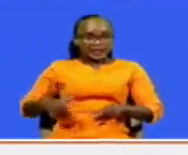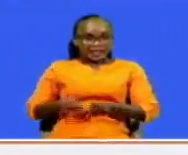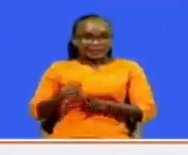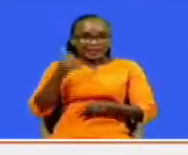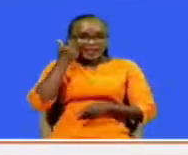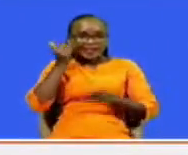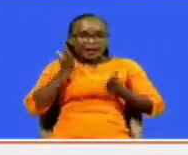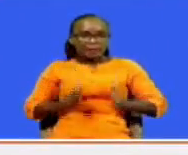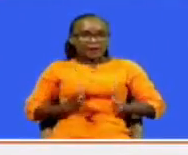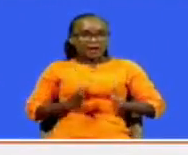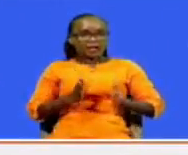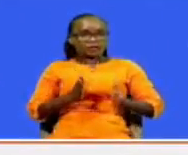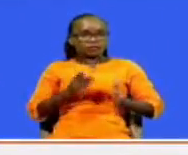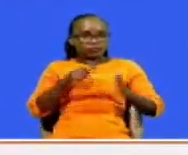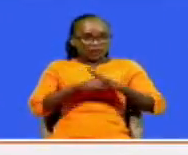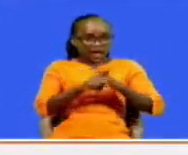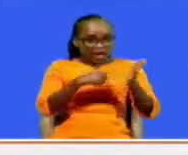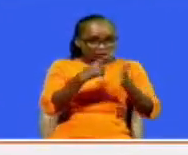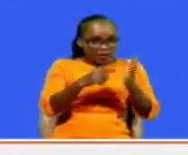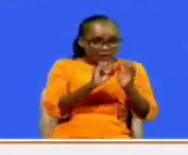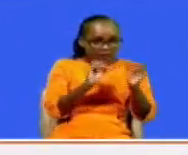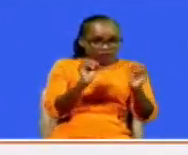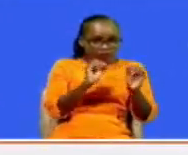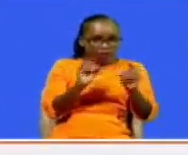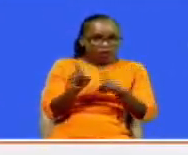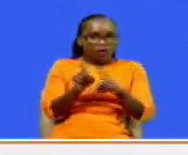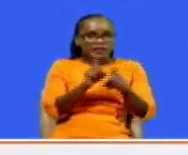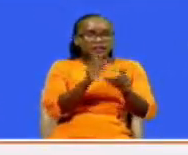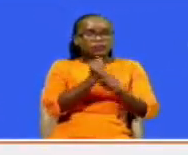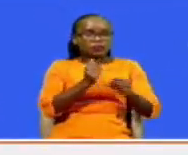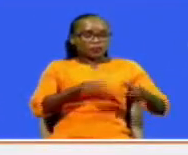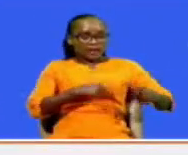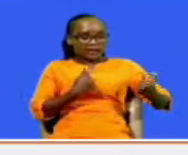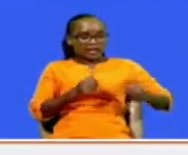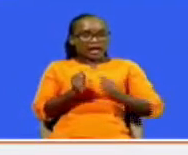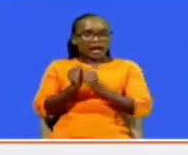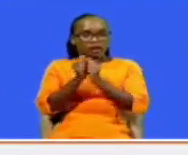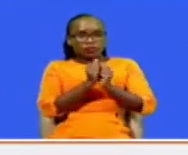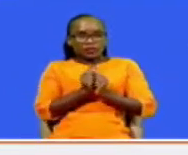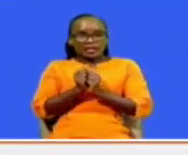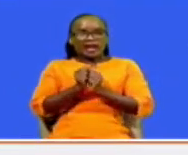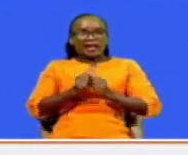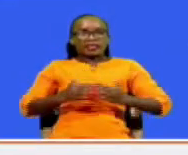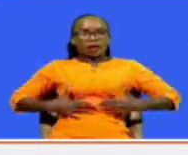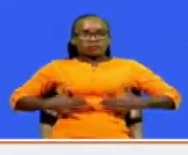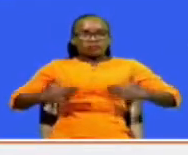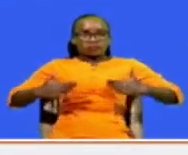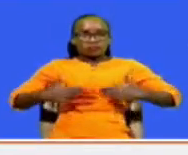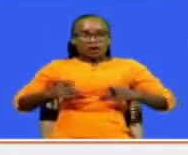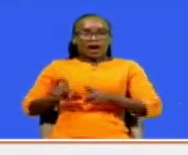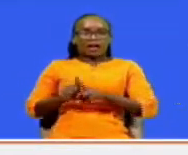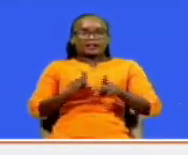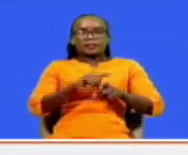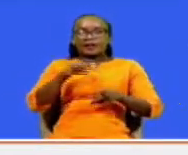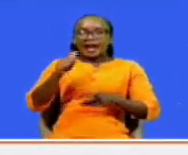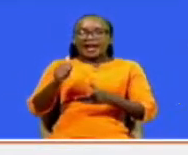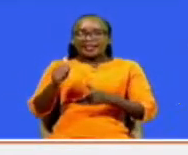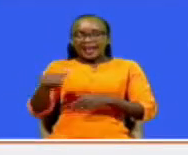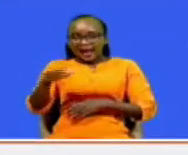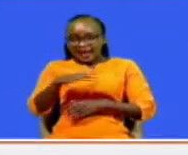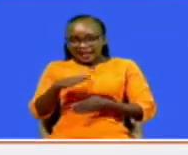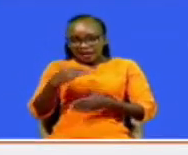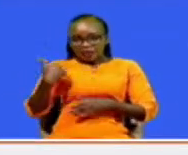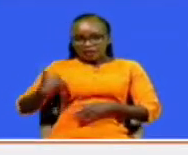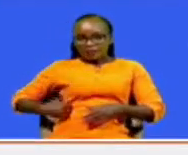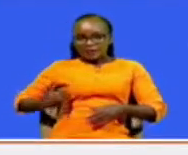mgonjwa hatawekwa kwenye mashine ambayo hutekeleza kazi ya moyo pamoja na mapafu kama ilivyo kwenye aina nyingine za upasuaji